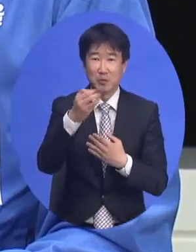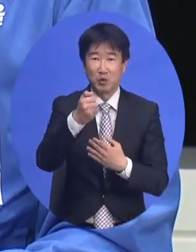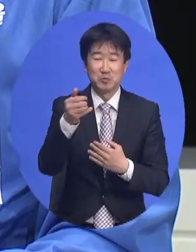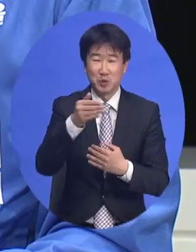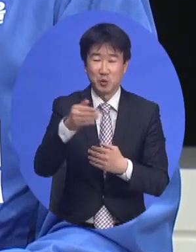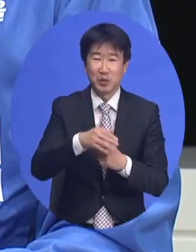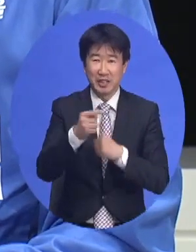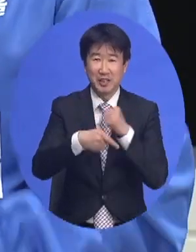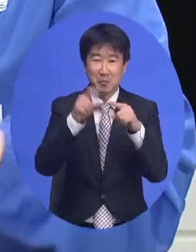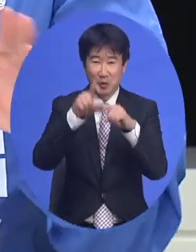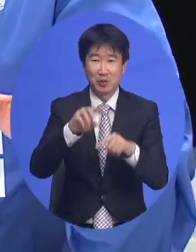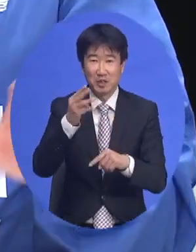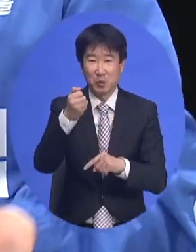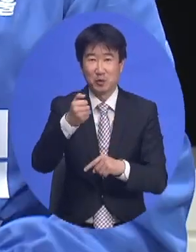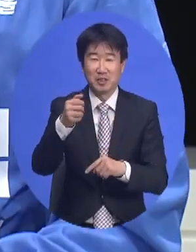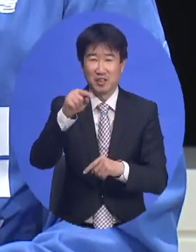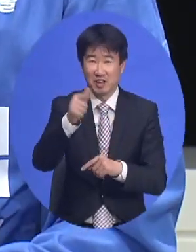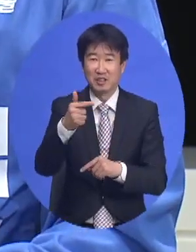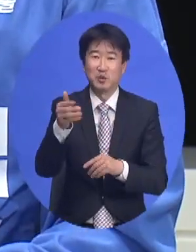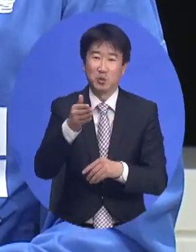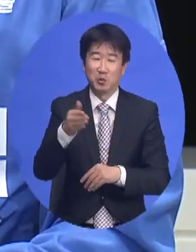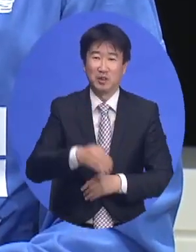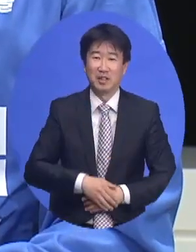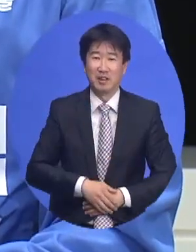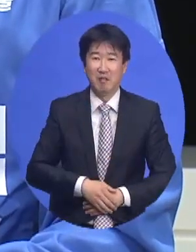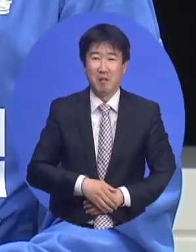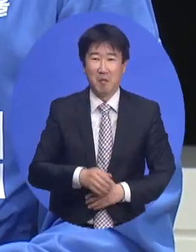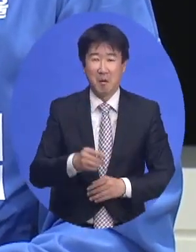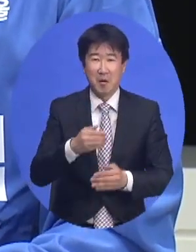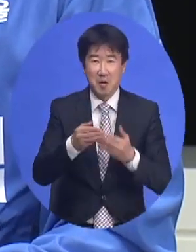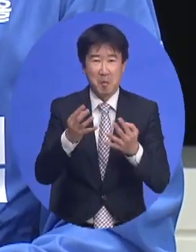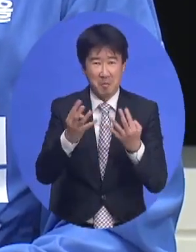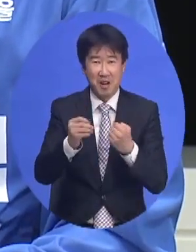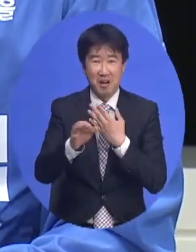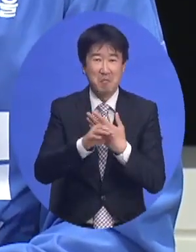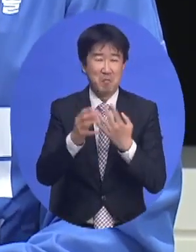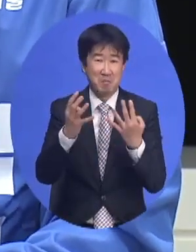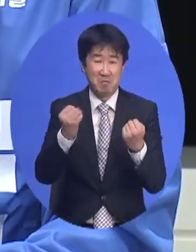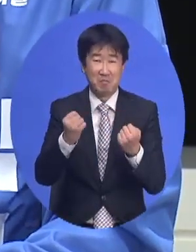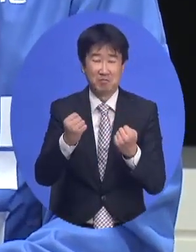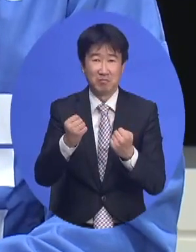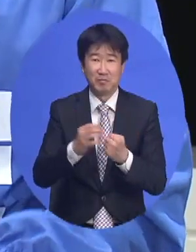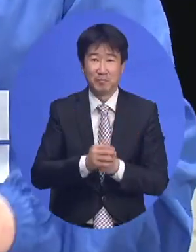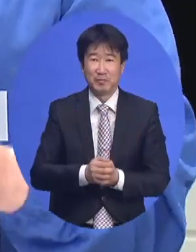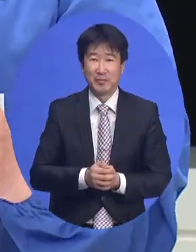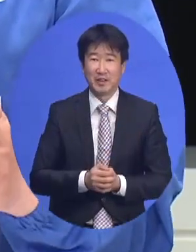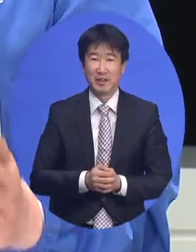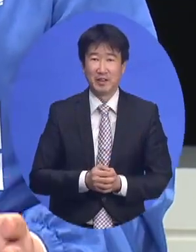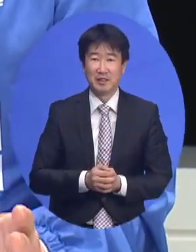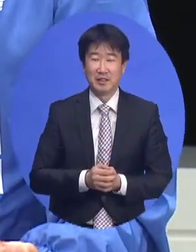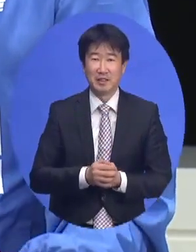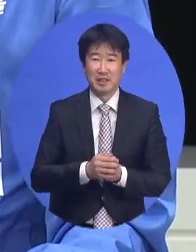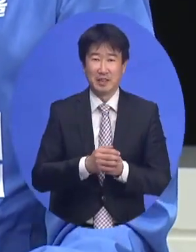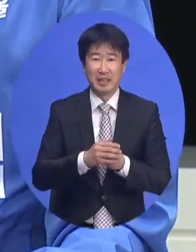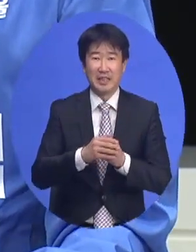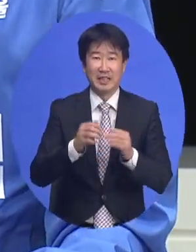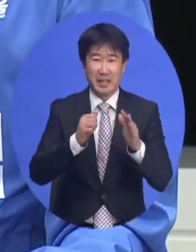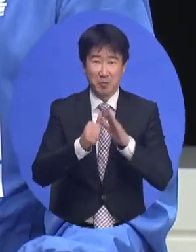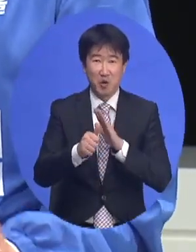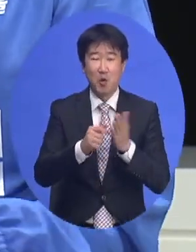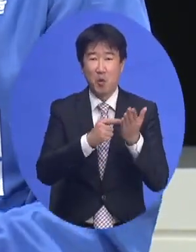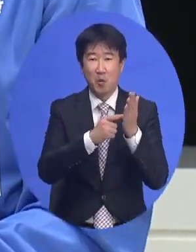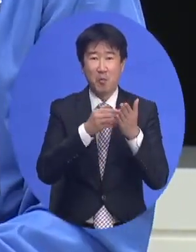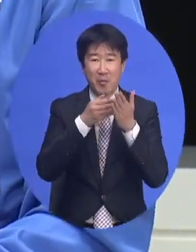정도 됩니다. 예. 대체로 예. 관록 있는 분들은 더 많고요. 예. 이게 대표 발의한 것뿐만